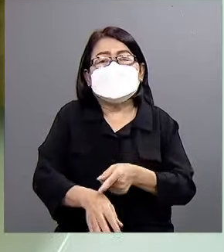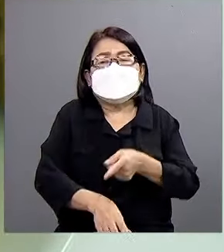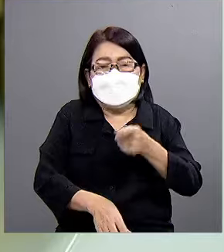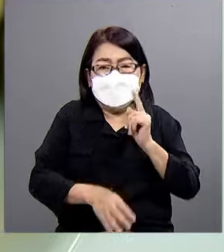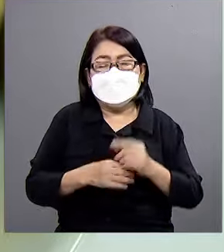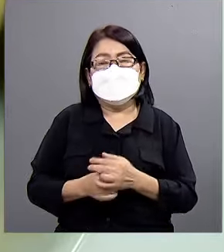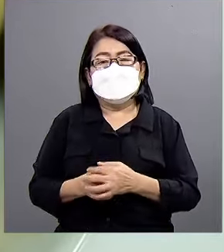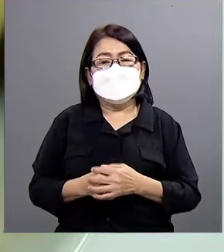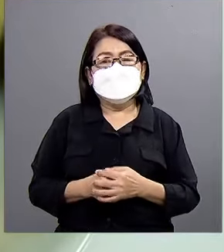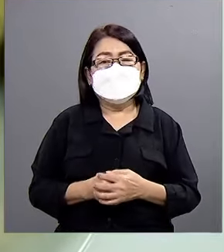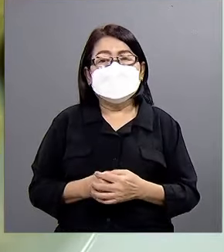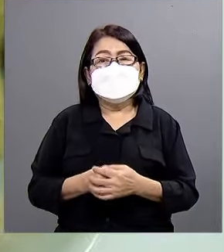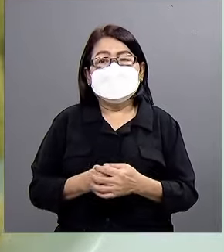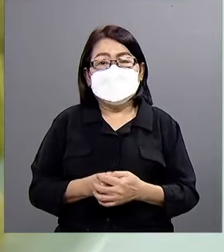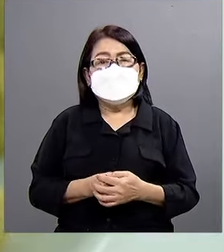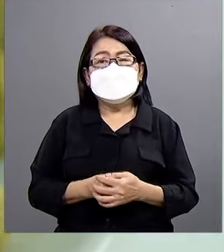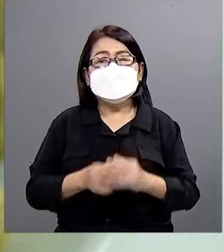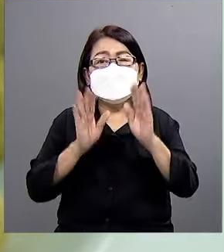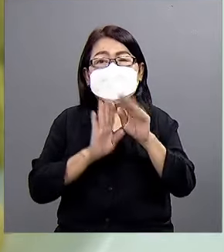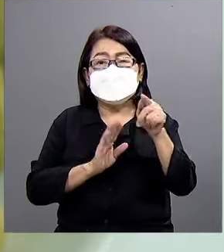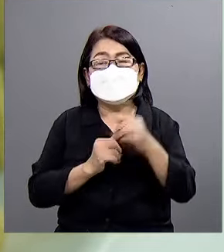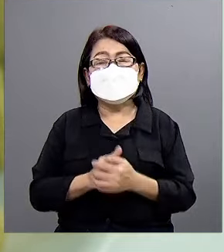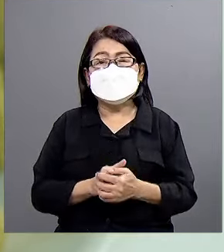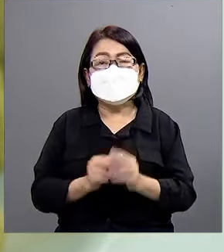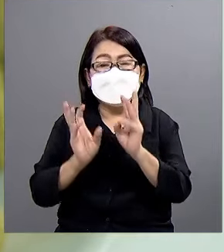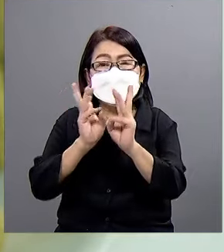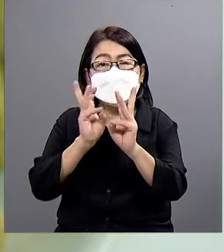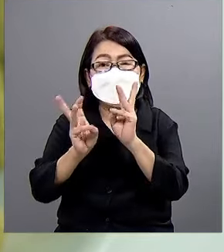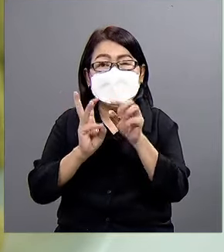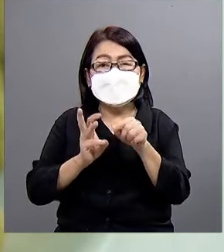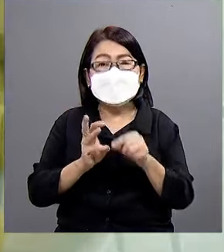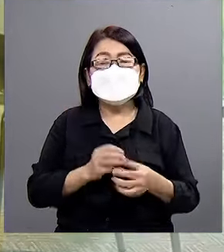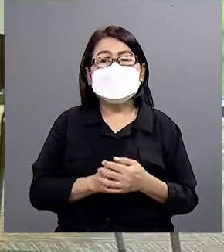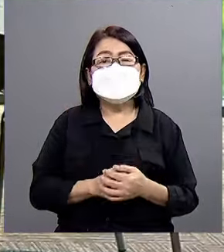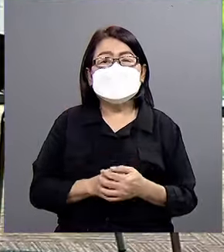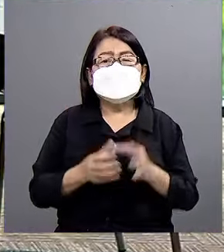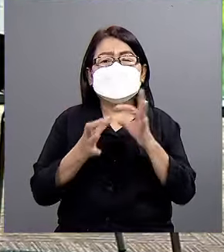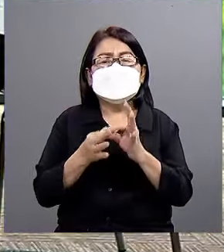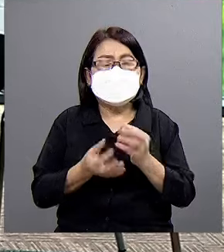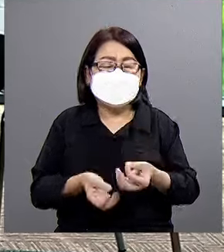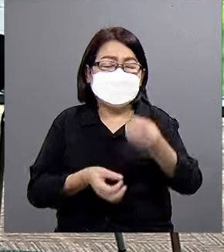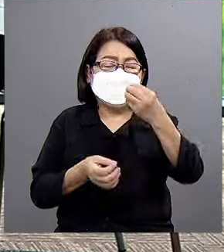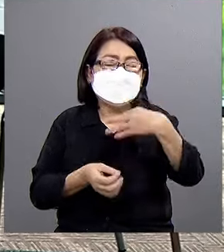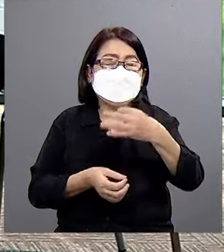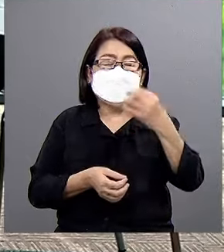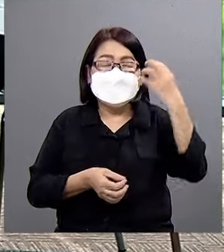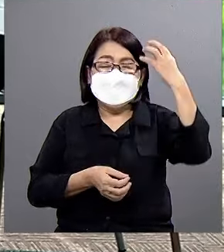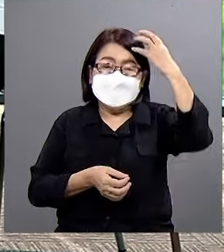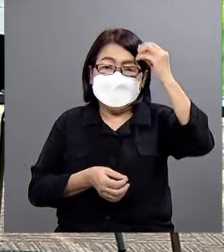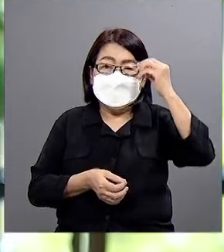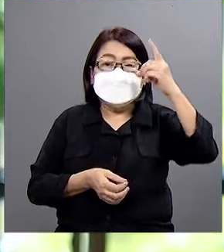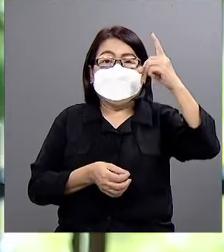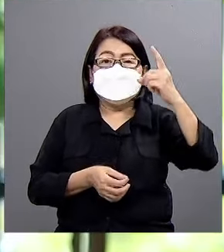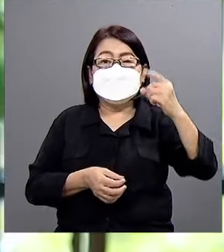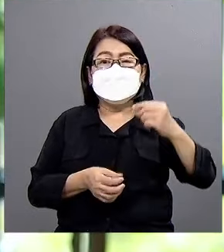นในลักษณะนี้คือยาหอมเทพจิตตัวนี้เนี่ยเกี่ยวกับเรื่องวิงเวียนเรื่องเกี่ยวกับมึนงงเพราะฉะนั้นเนี่ยก็จะอม